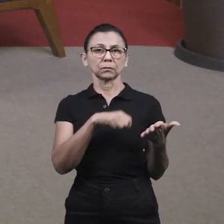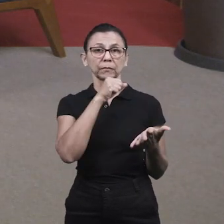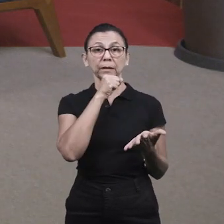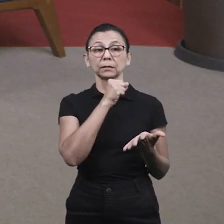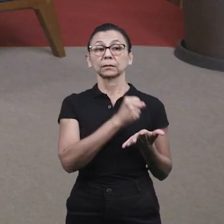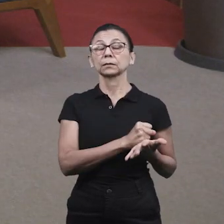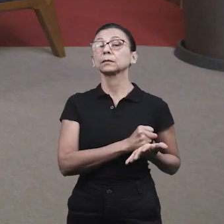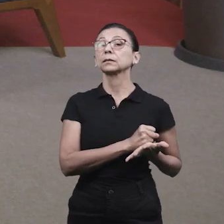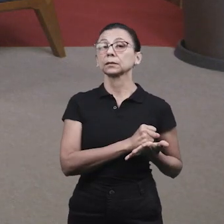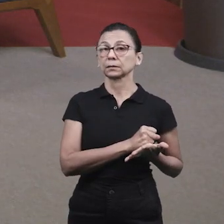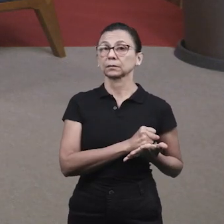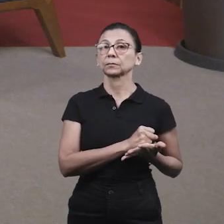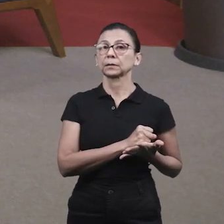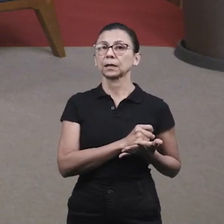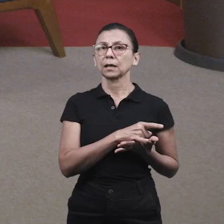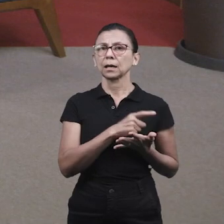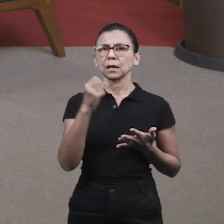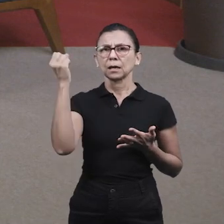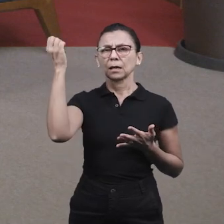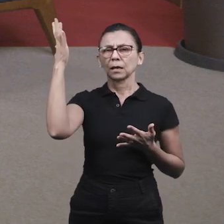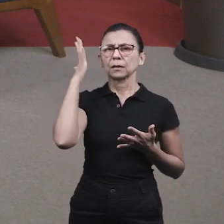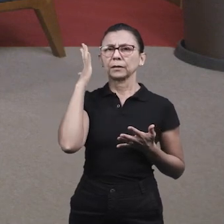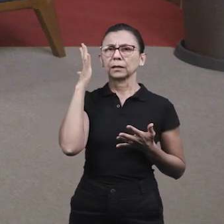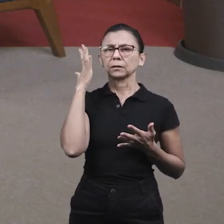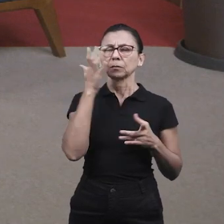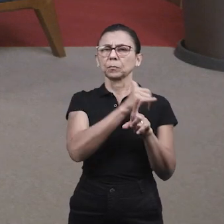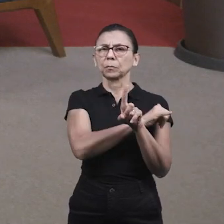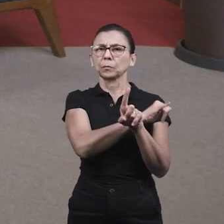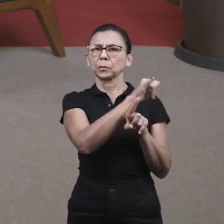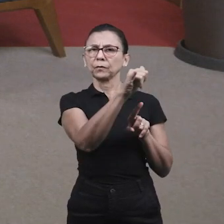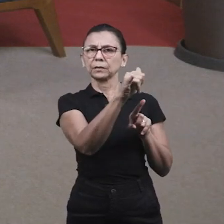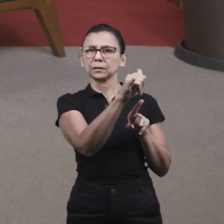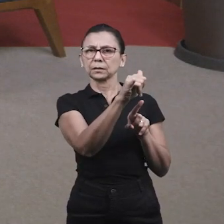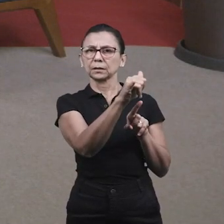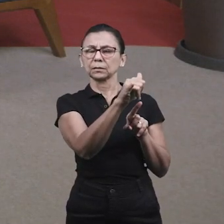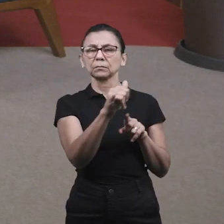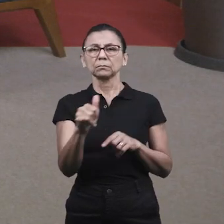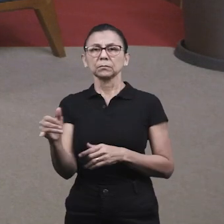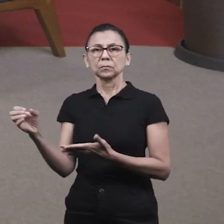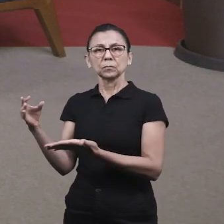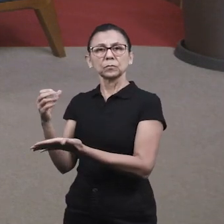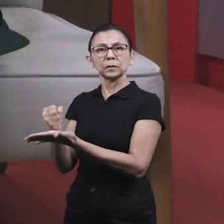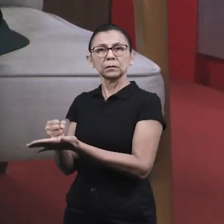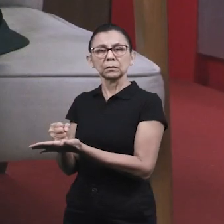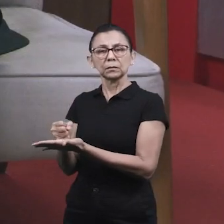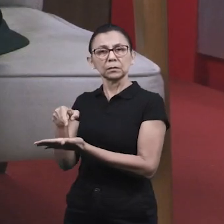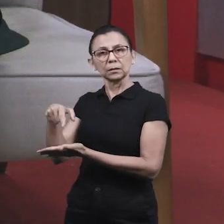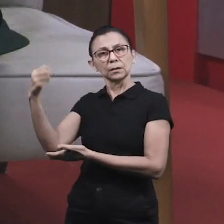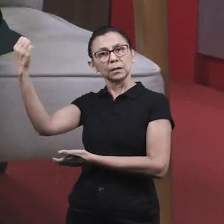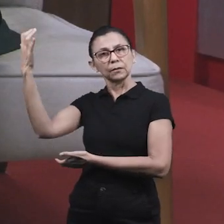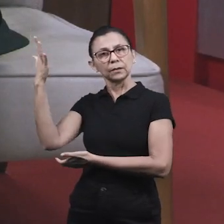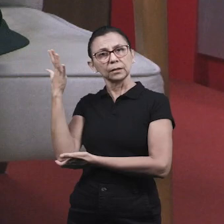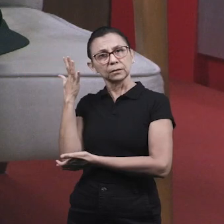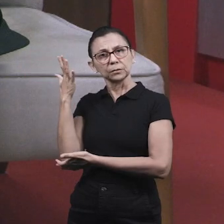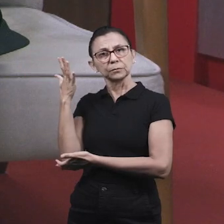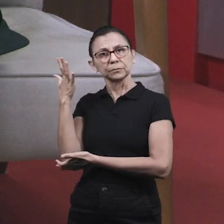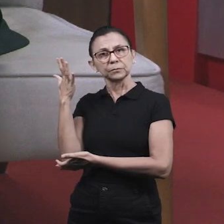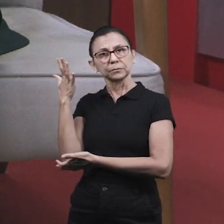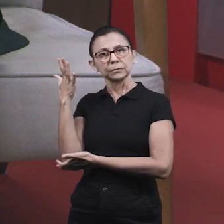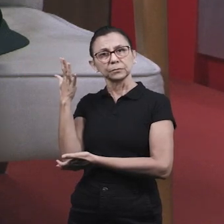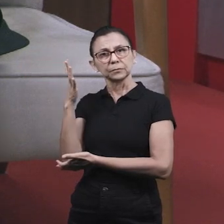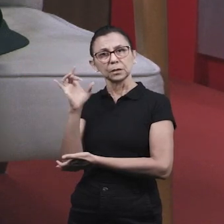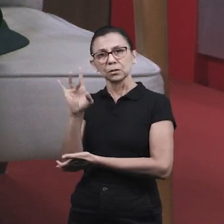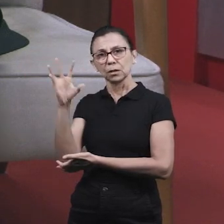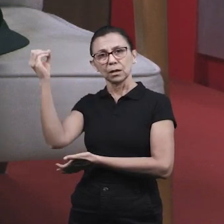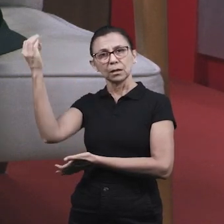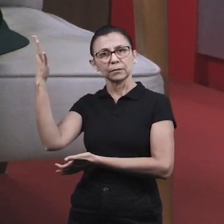a beaucoup de types prophétiques au Jésus à l'Ancien Testament. Le Seigneur Jésus, il est